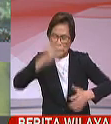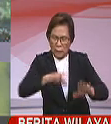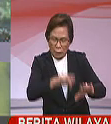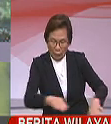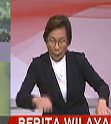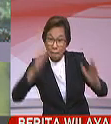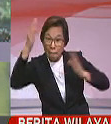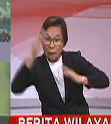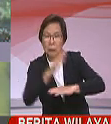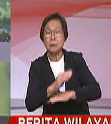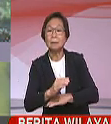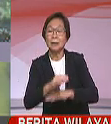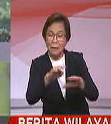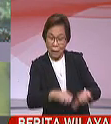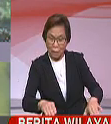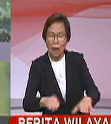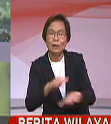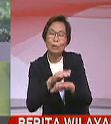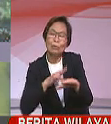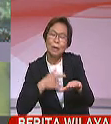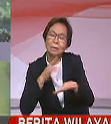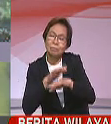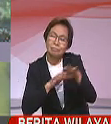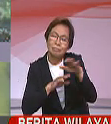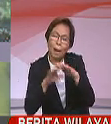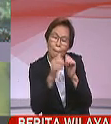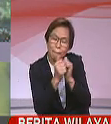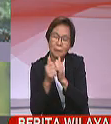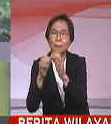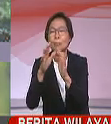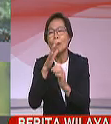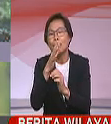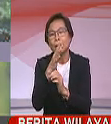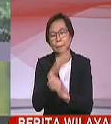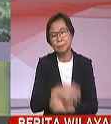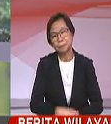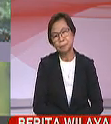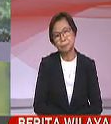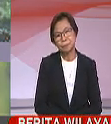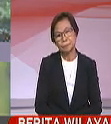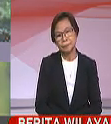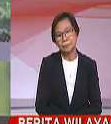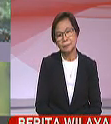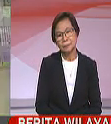kanak-kanak tempat tanah supaya mereka lebih sketsa dan dapat bersama dengan ibu masing-masing